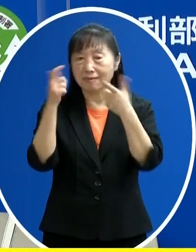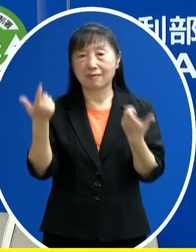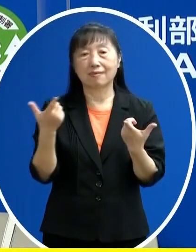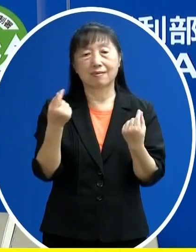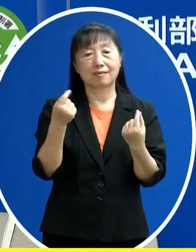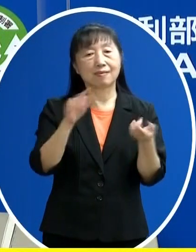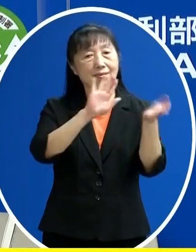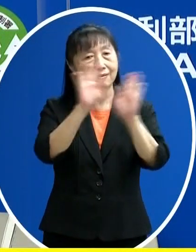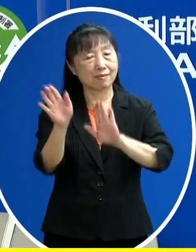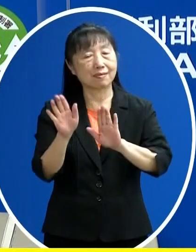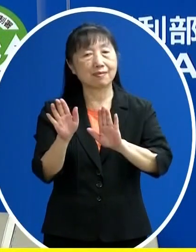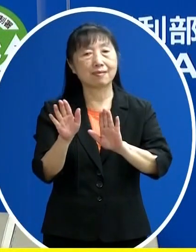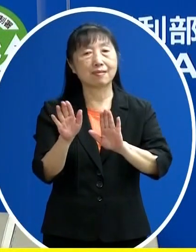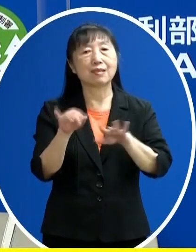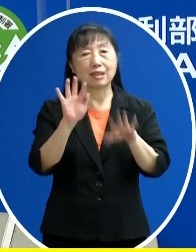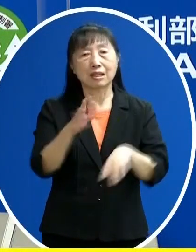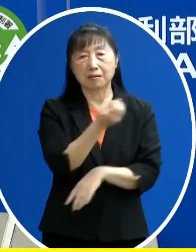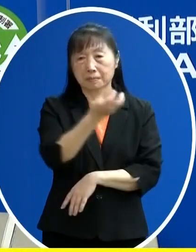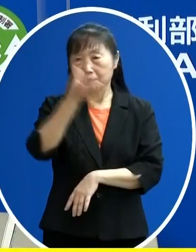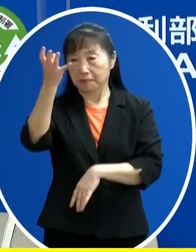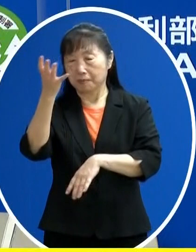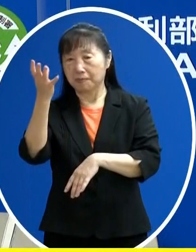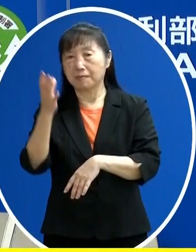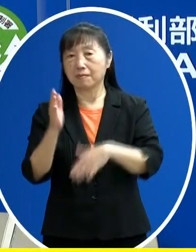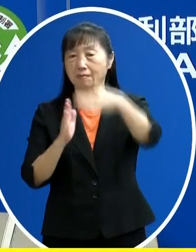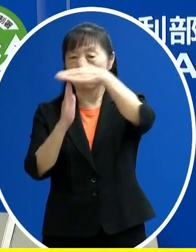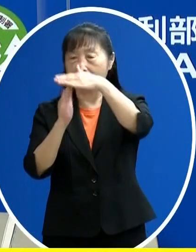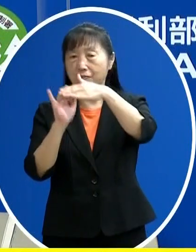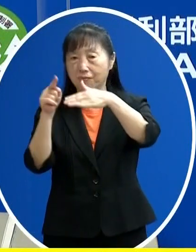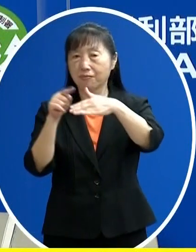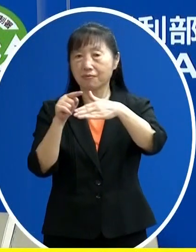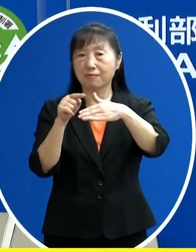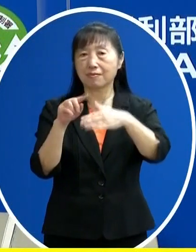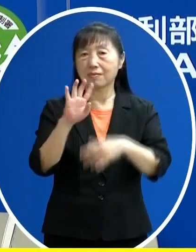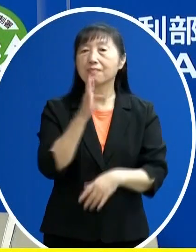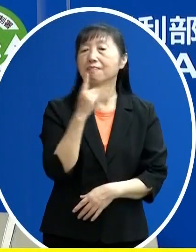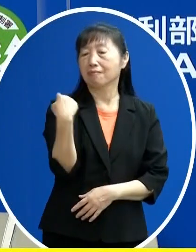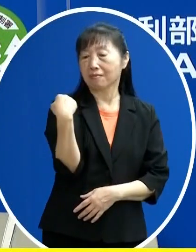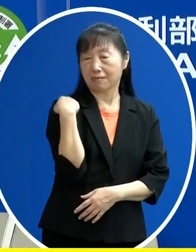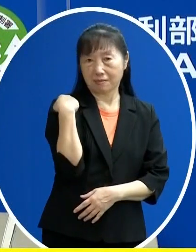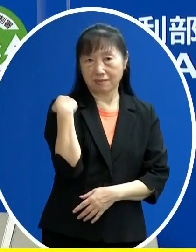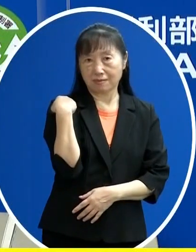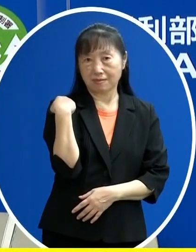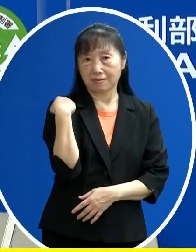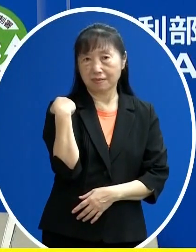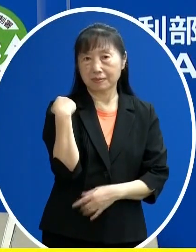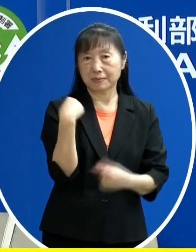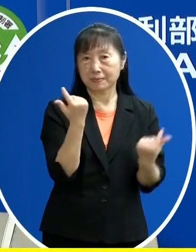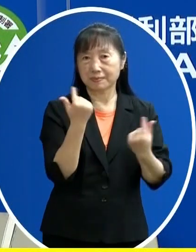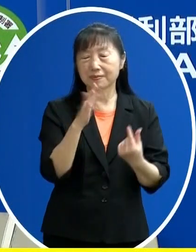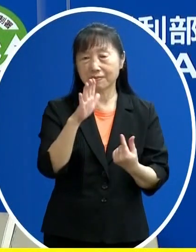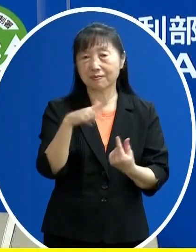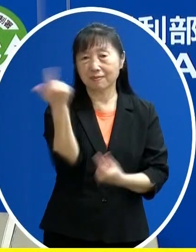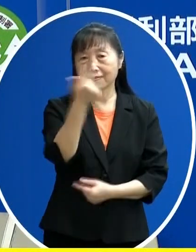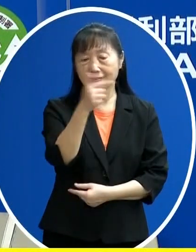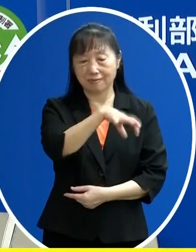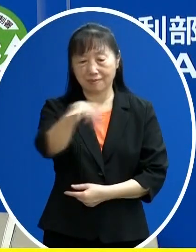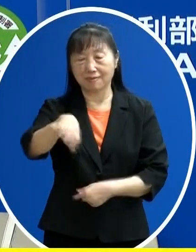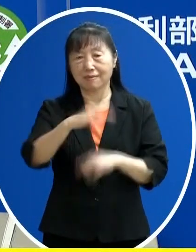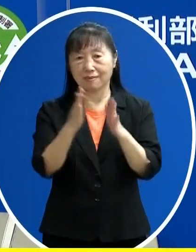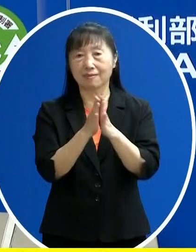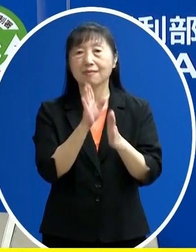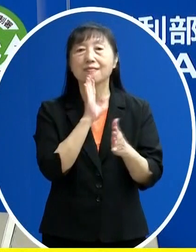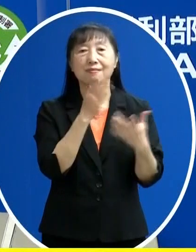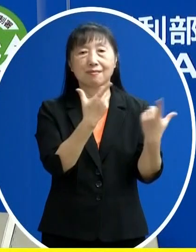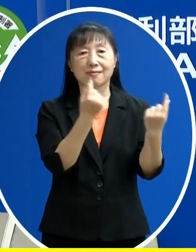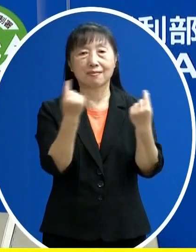看起来也是正在高原期哈，所以有上下起伏。不过昨天看起来是明显6区都是有一致性